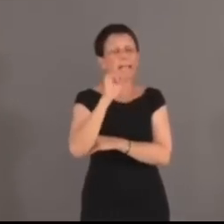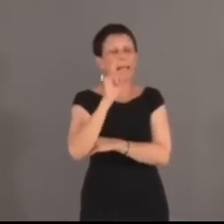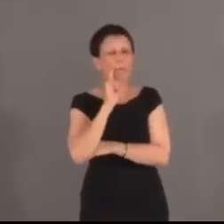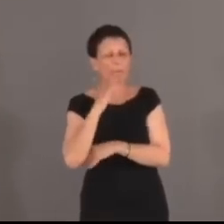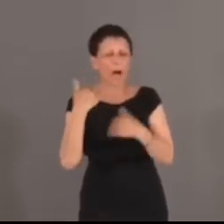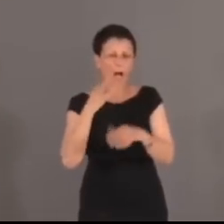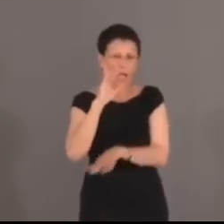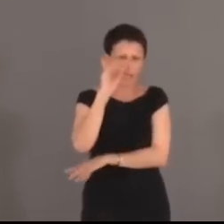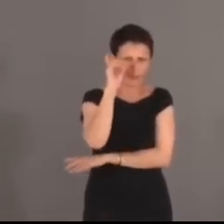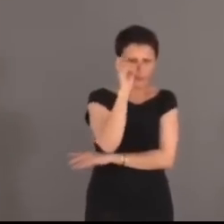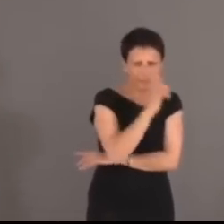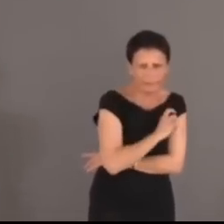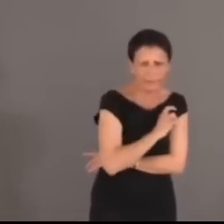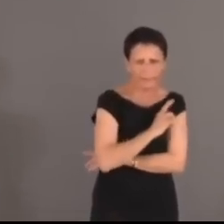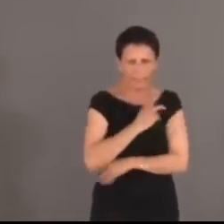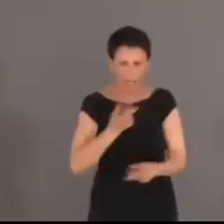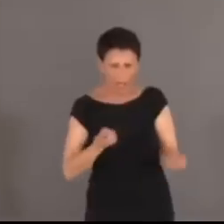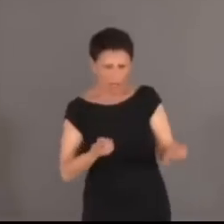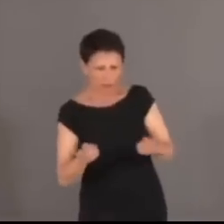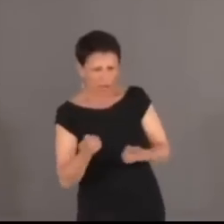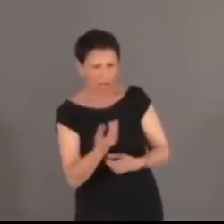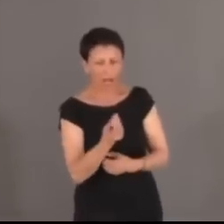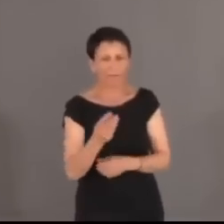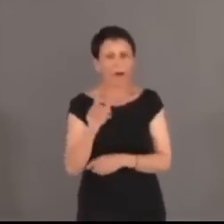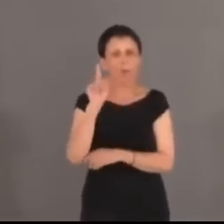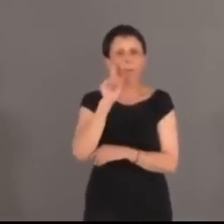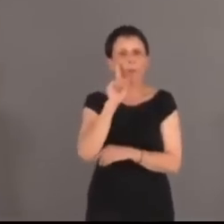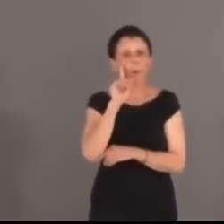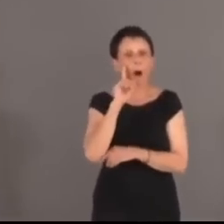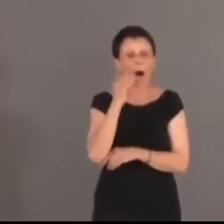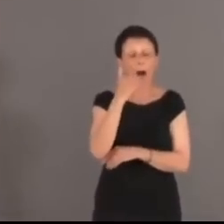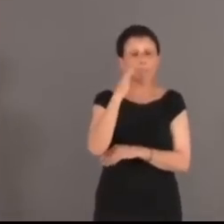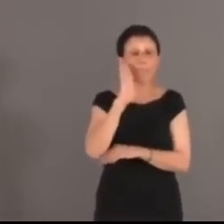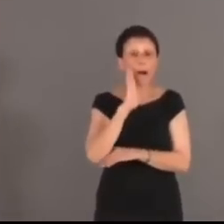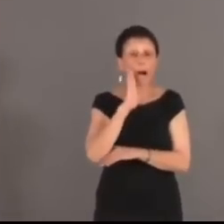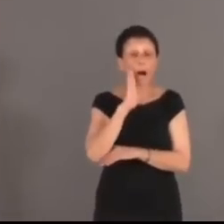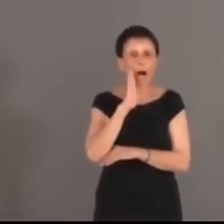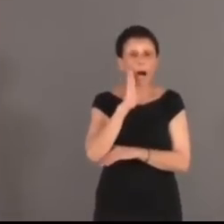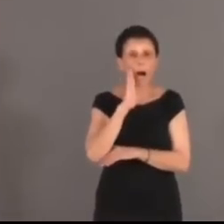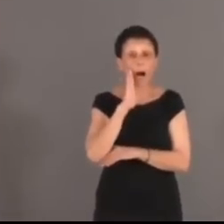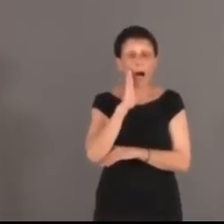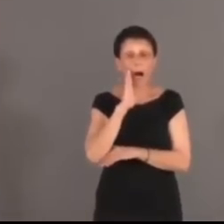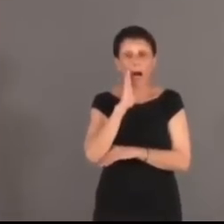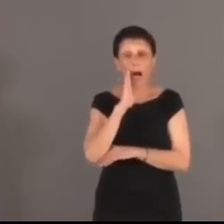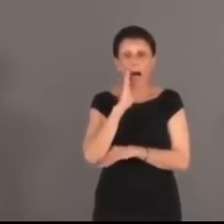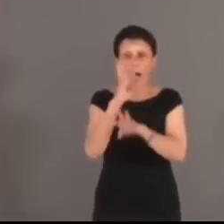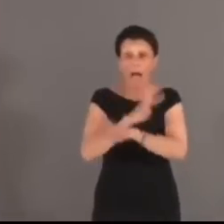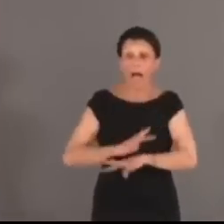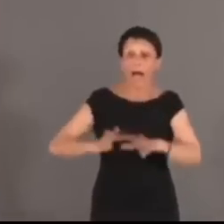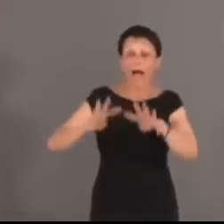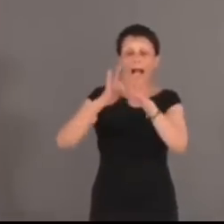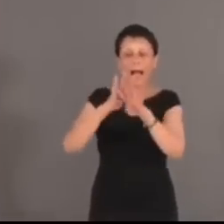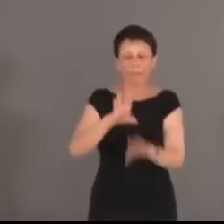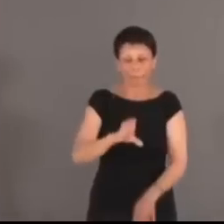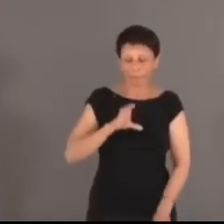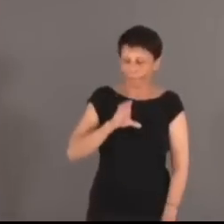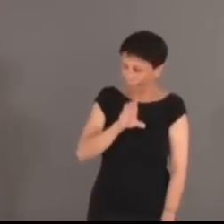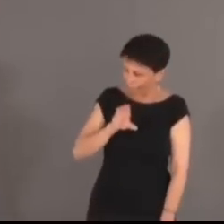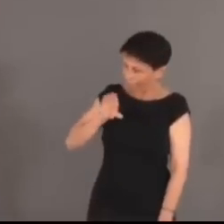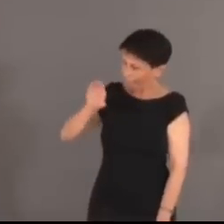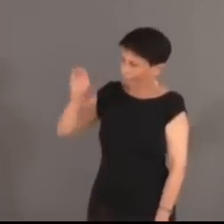mal à tenir leurs enfants parce que les parents vivaient des allocations au bled. C'est elle qui l'a